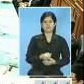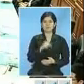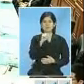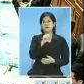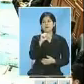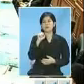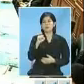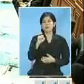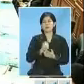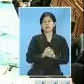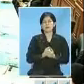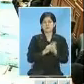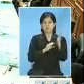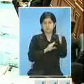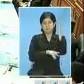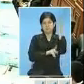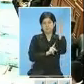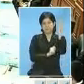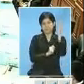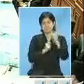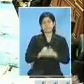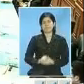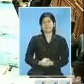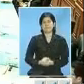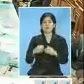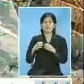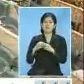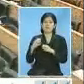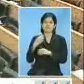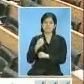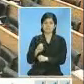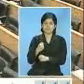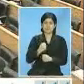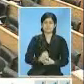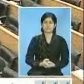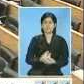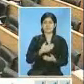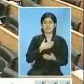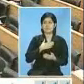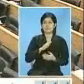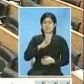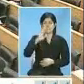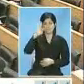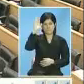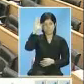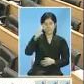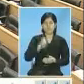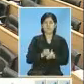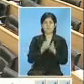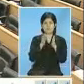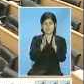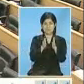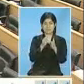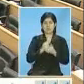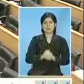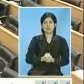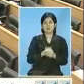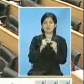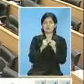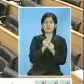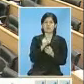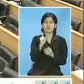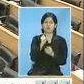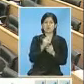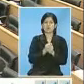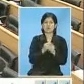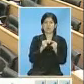แทนราษฎรจังหวัดตรังประชาธิปัตย์ขอประท้วงท่านผู้อภิปรายตามข้อบังคับข้อที่61นะครับท่านอ